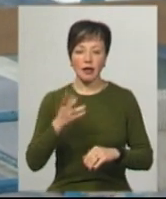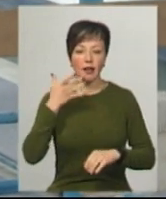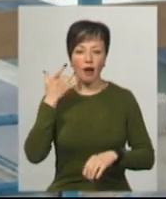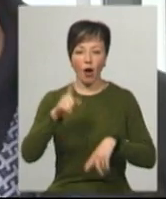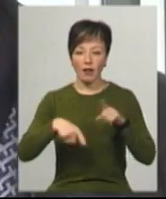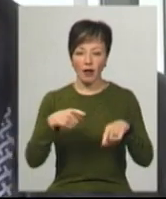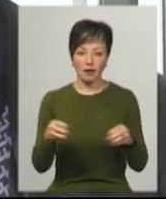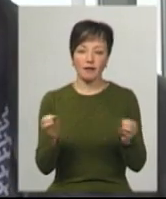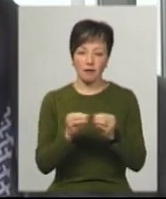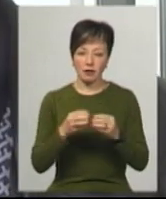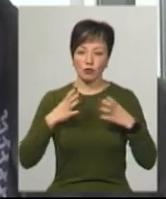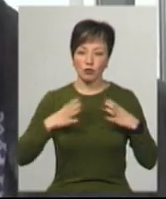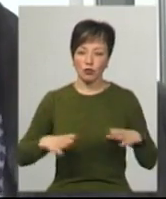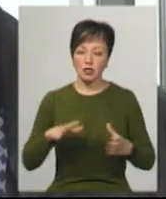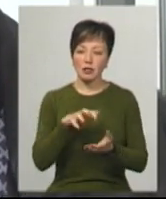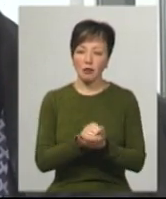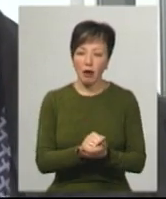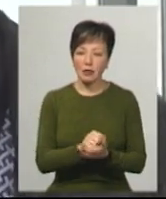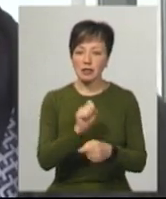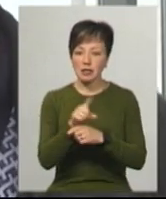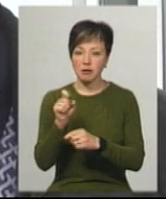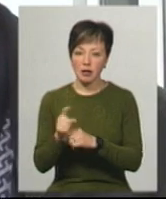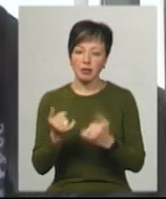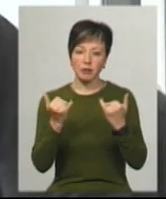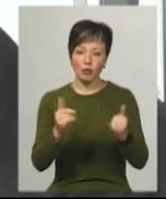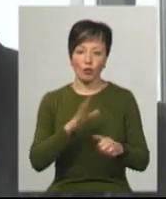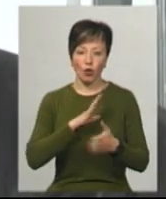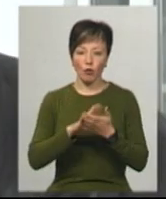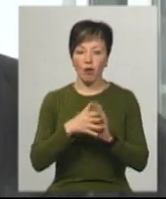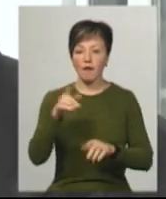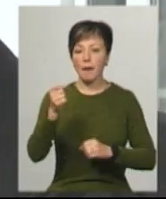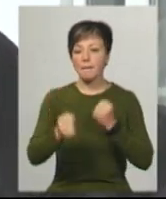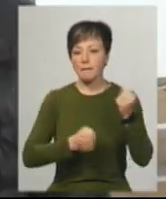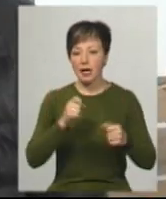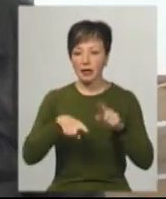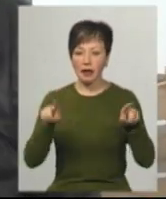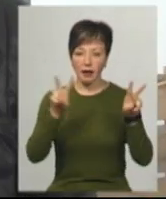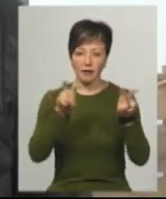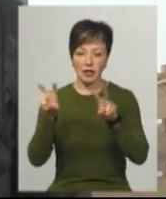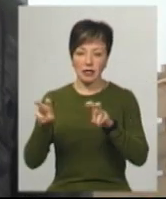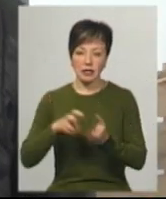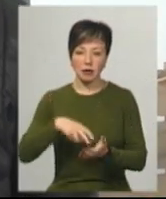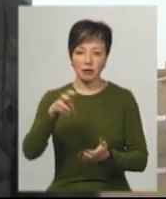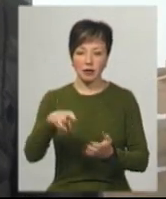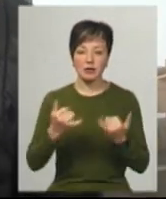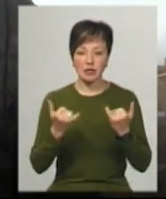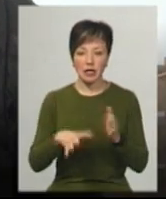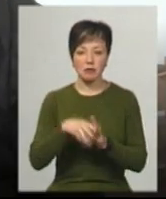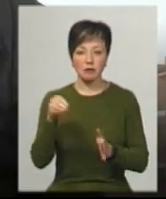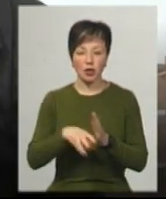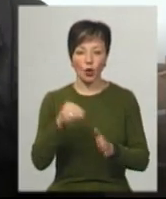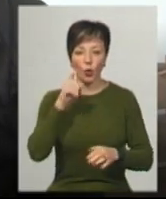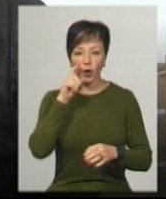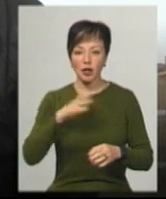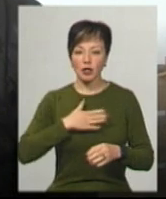каже Володимир Ганяк. Вони змушені займатися тими дисциплінами, для яких були умови – біг та деякі види стрибків. Зараз у нас в збірні України